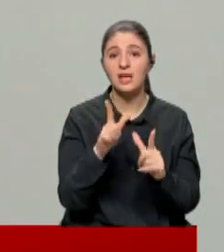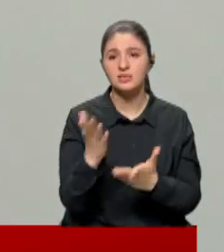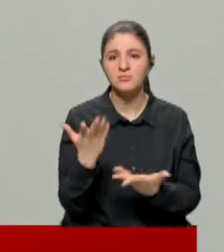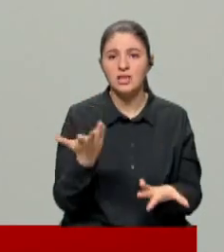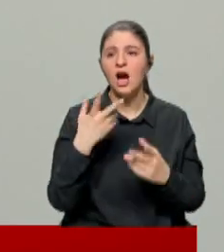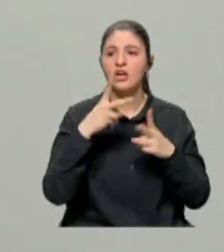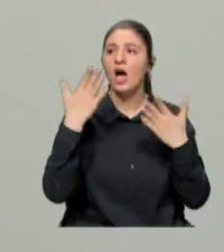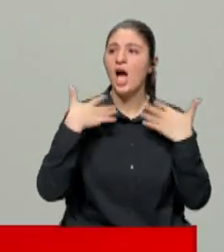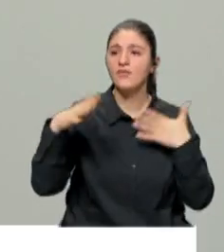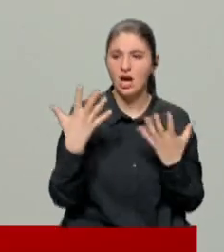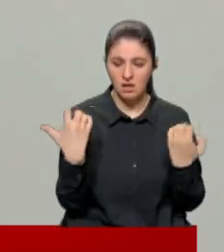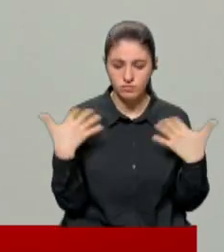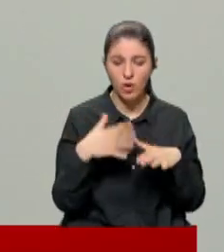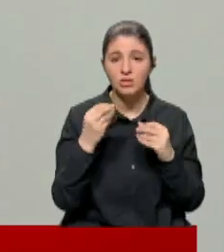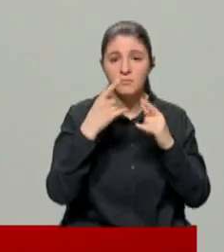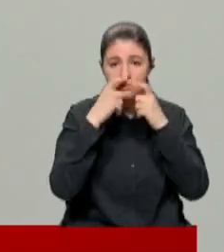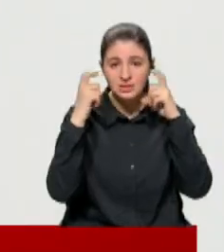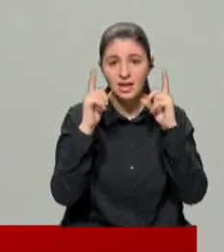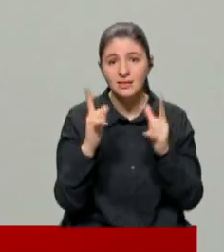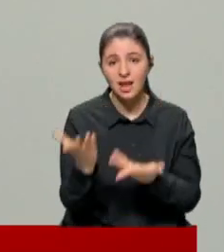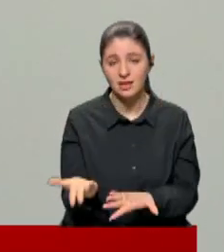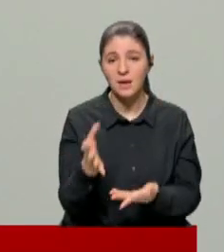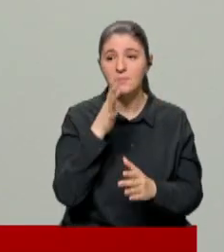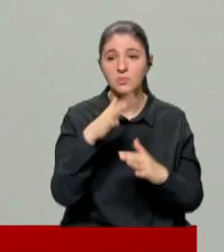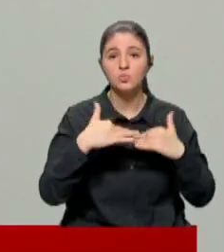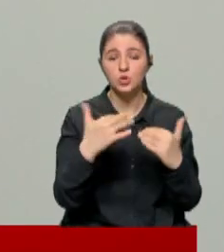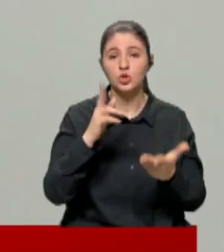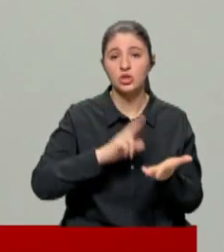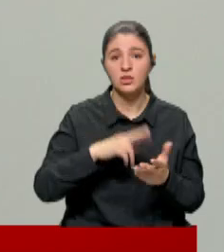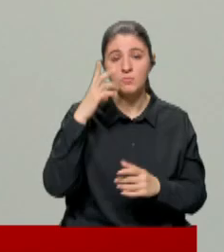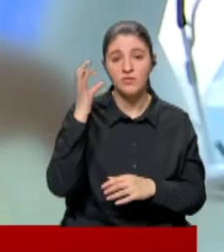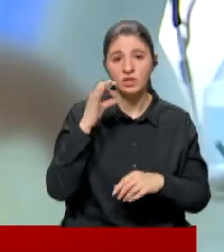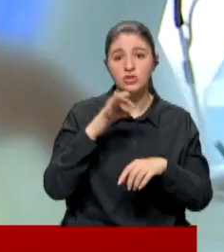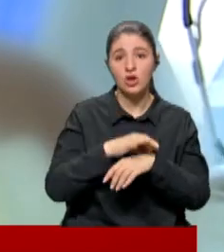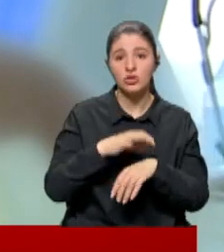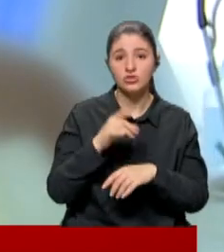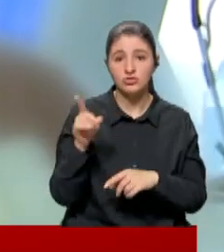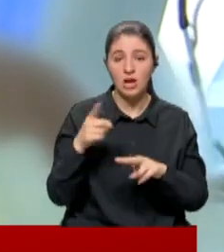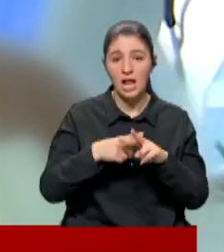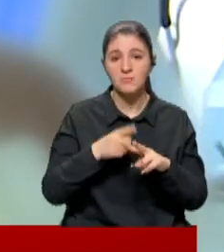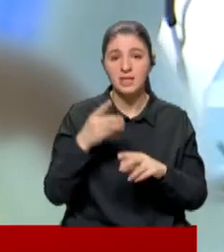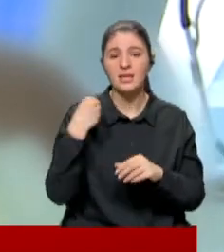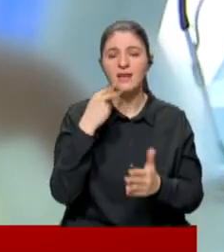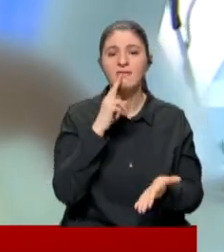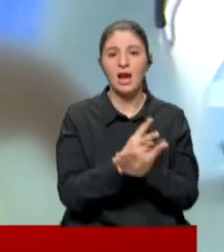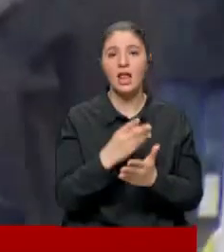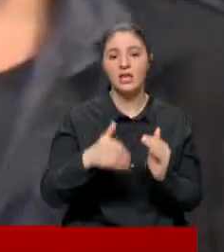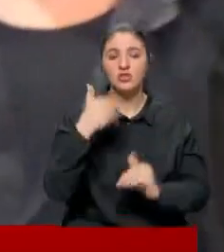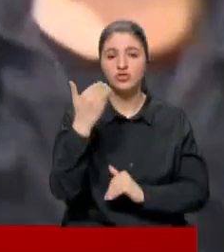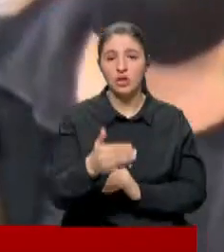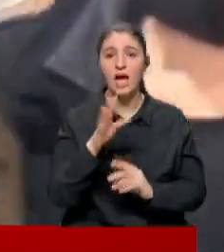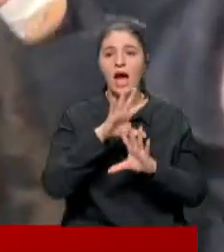Açık alanda kalabalıklaştığınız zaman bile maske gerekli. Bilim Kurulu üyesi Profesör Doktor Alper Şener yeni kararların